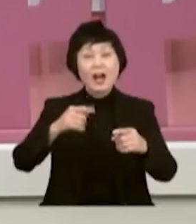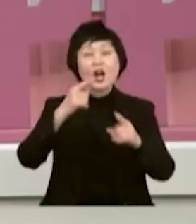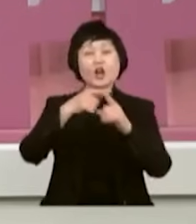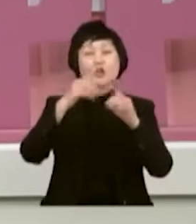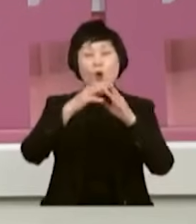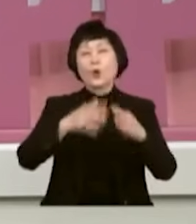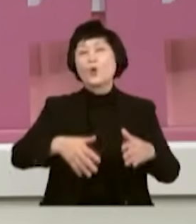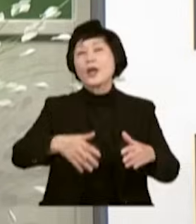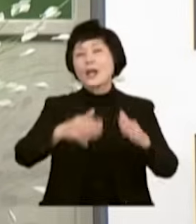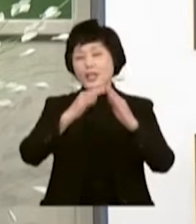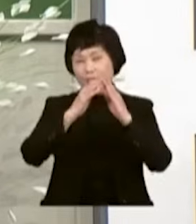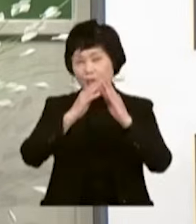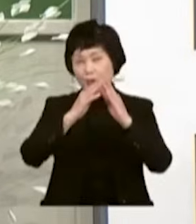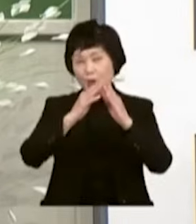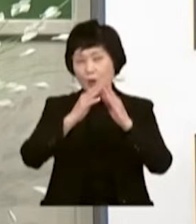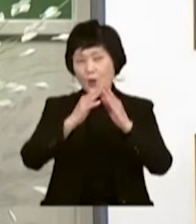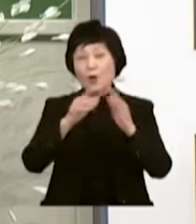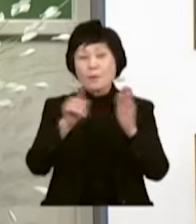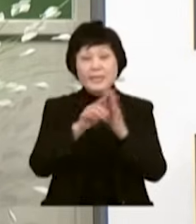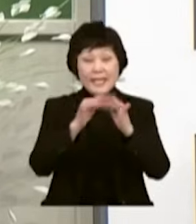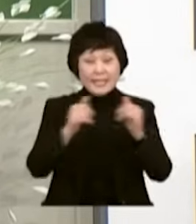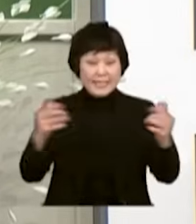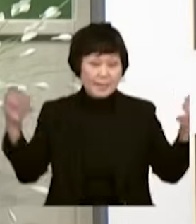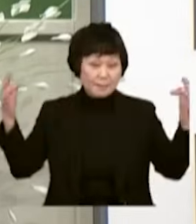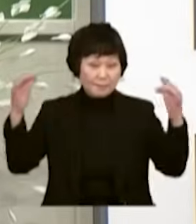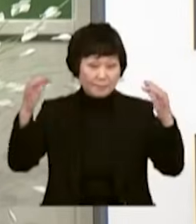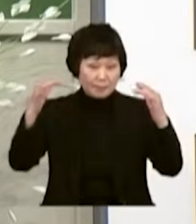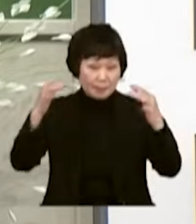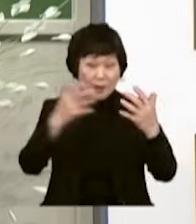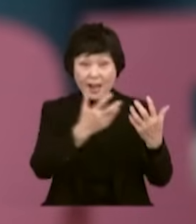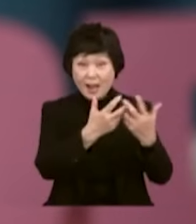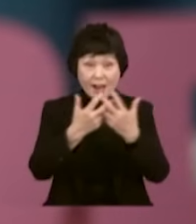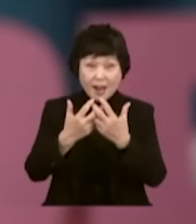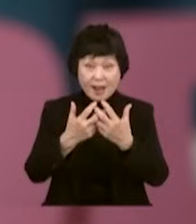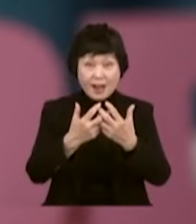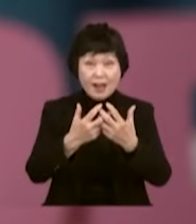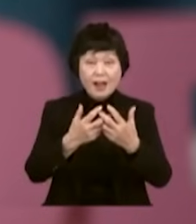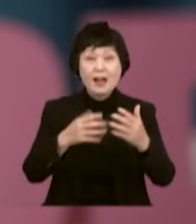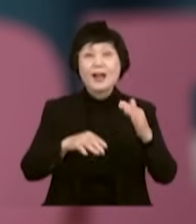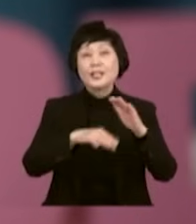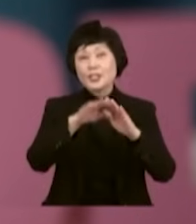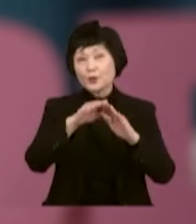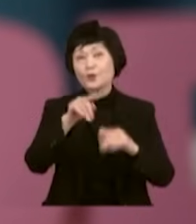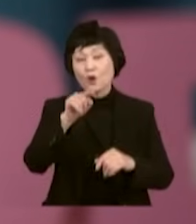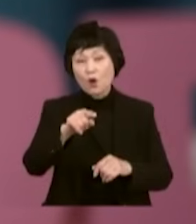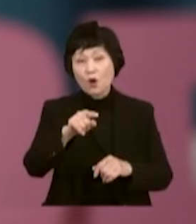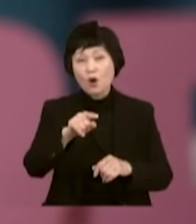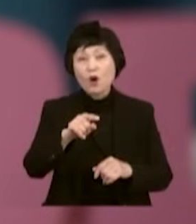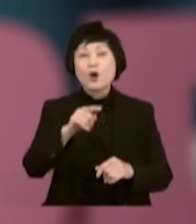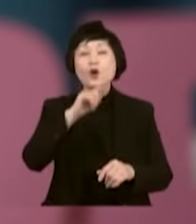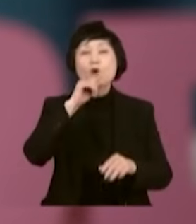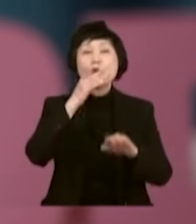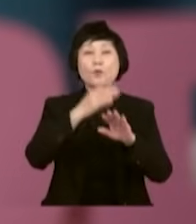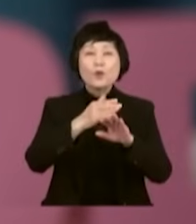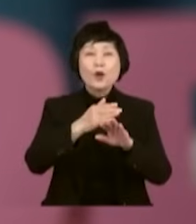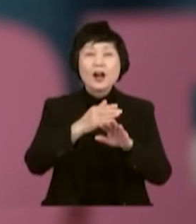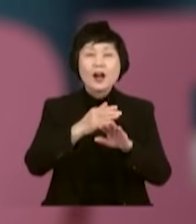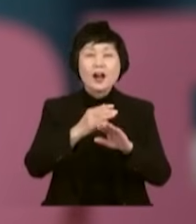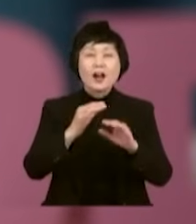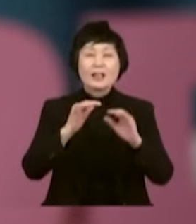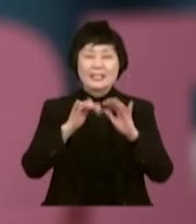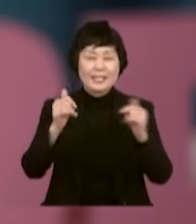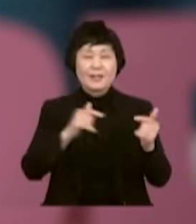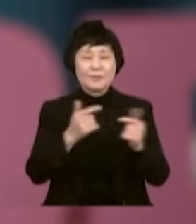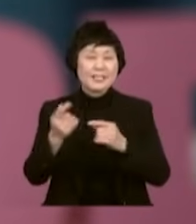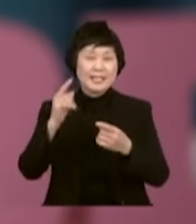거거든요. 예, 예. 그래서 북한 신학대학 10번 떨어질 때마다 북한 동포들을 생각하는 열정 견딜 수 없는 뜨거움이 한